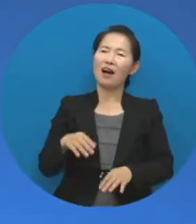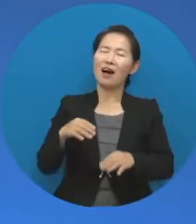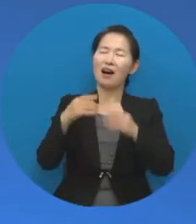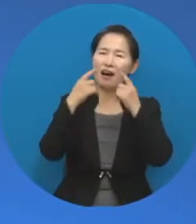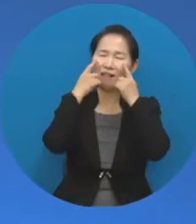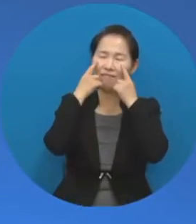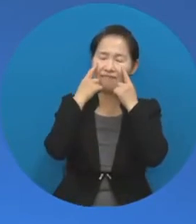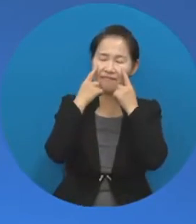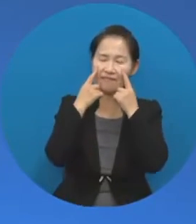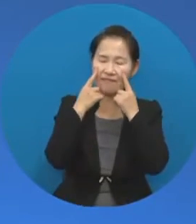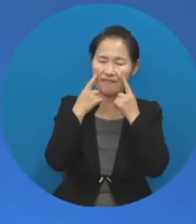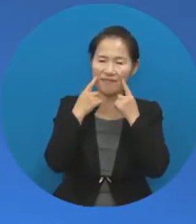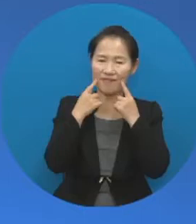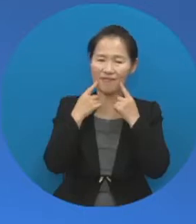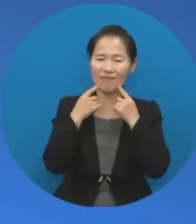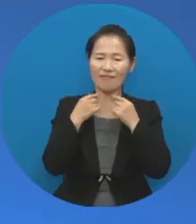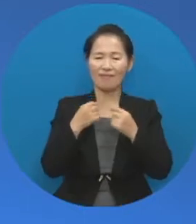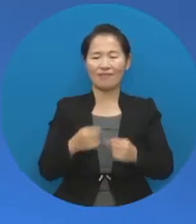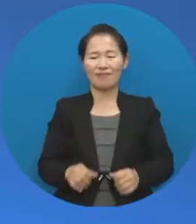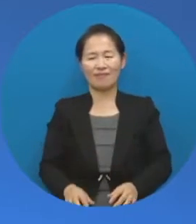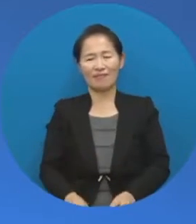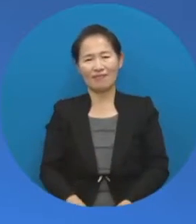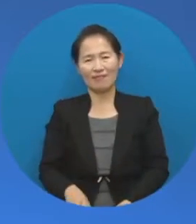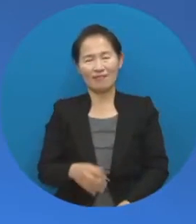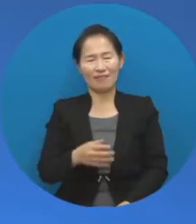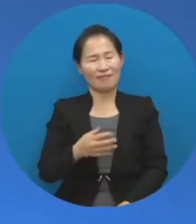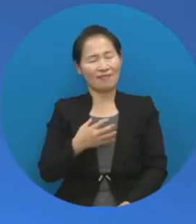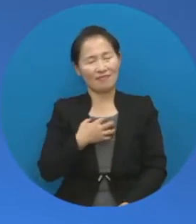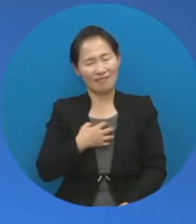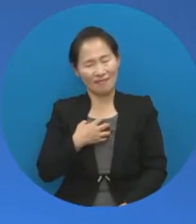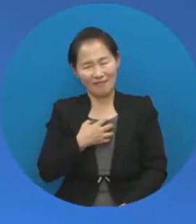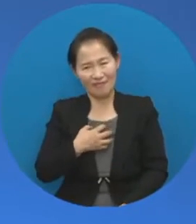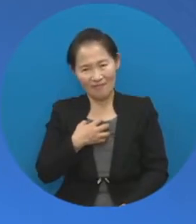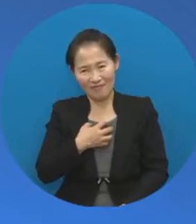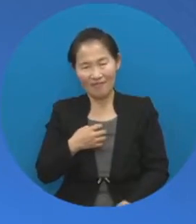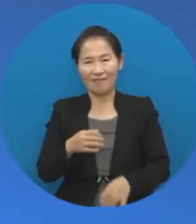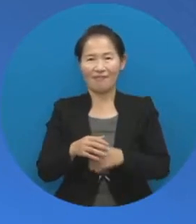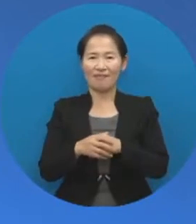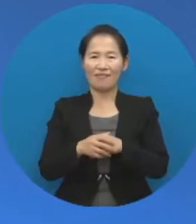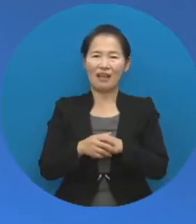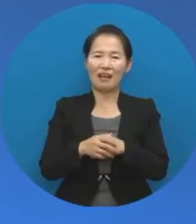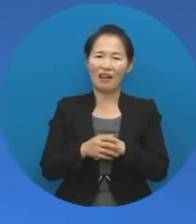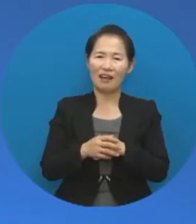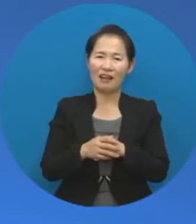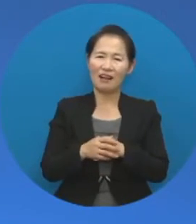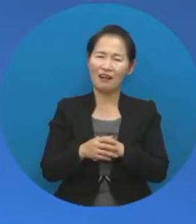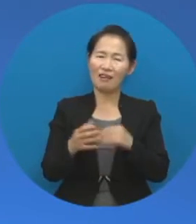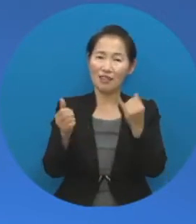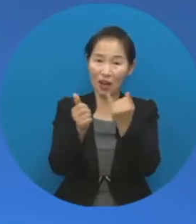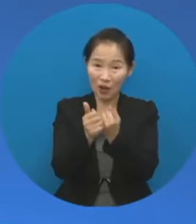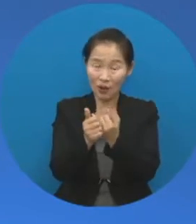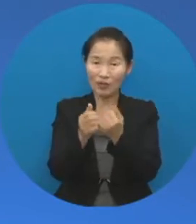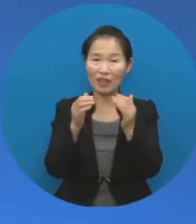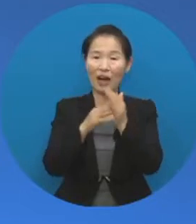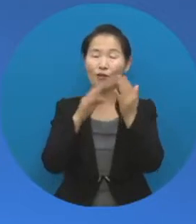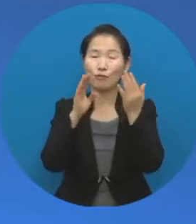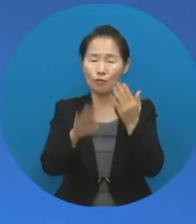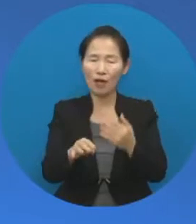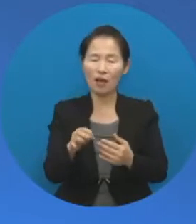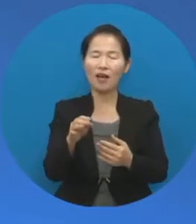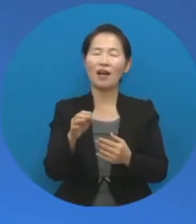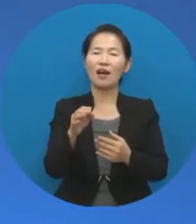나는 거예요. 막 갑자기 막 서러움이 막 몰려오는 거예요. 그래서 처음으로 이제 결혼하고 이상한 현상이